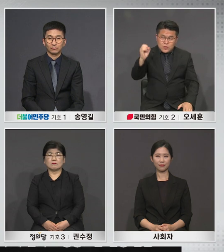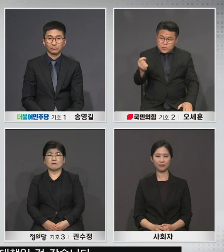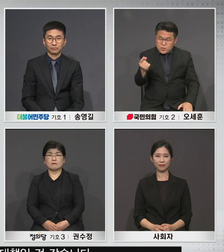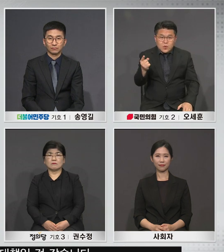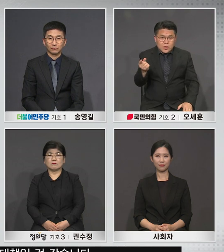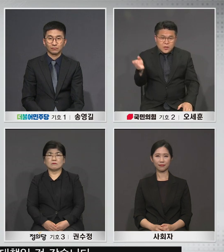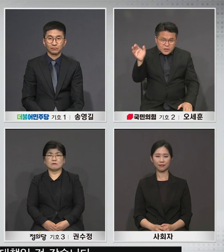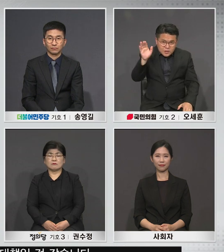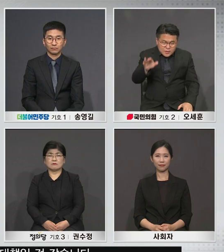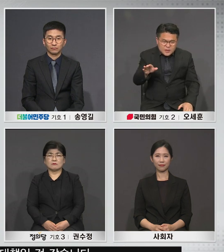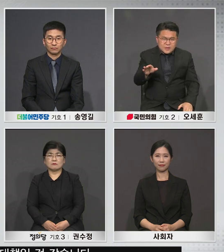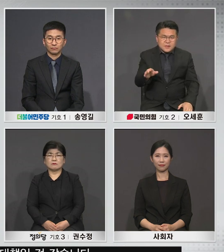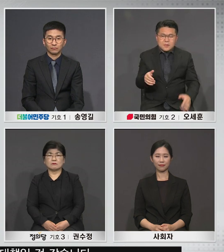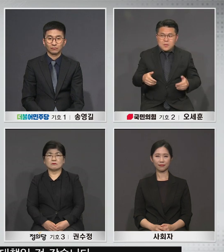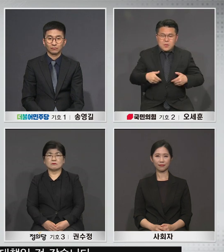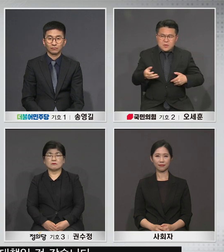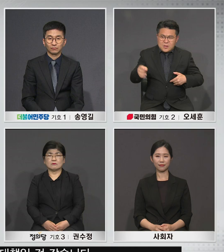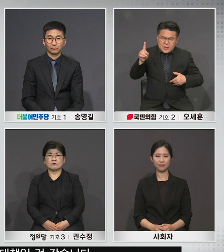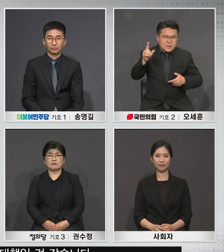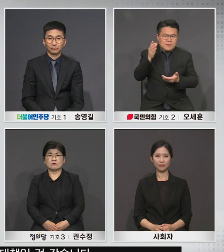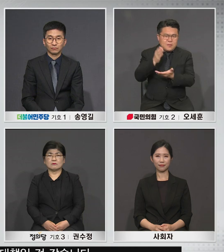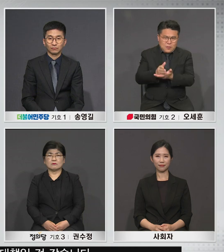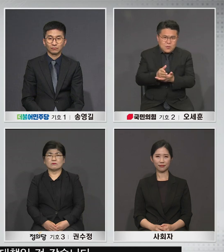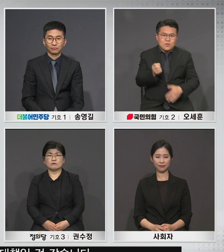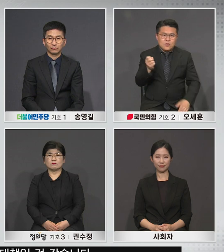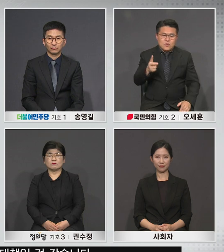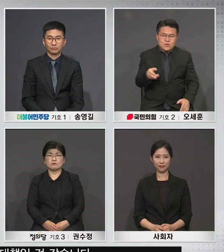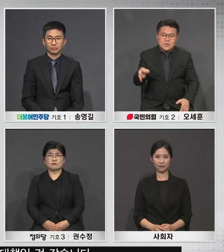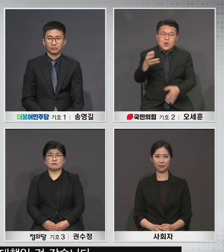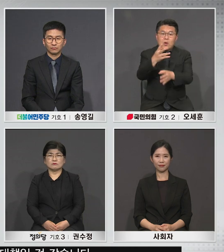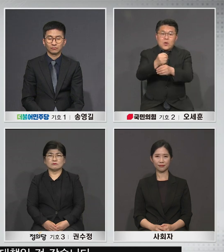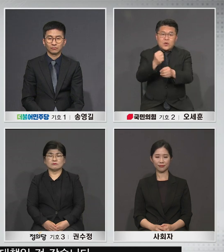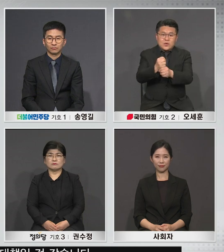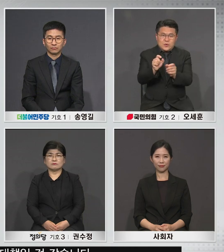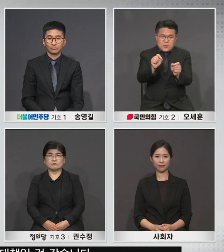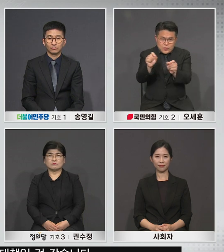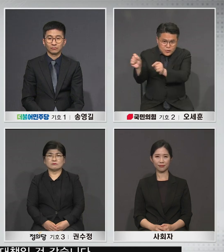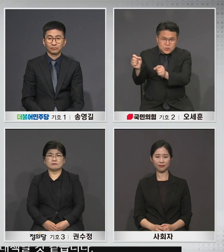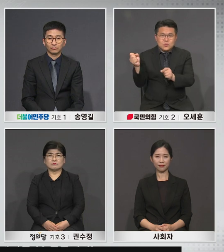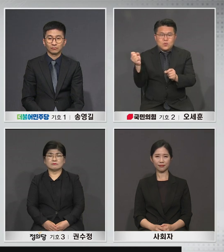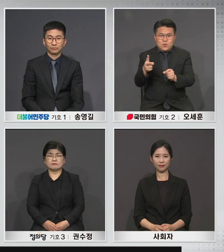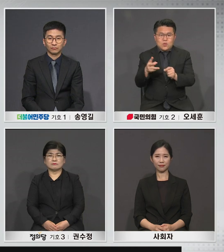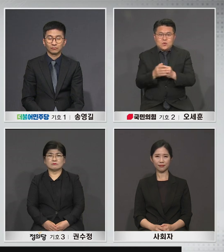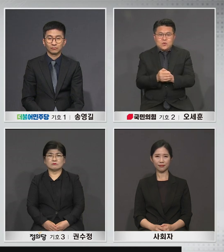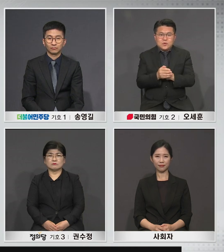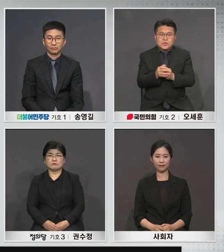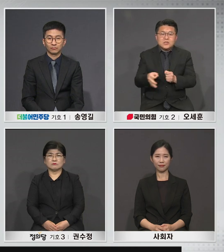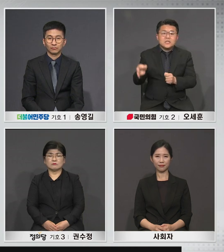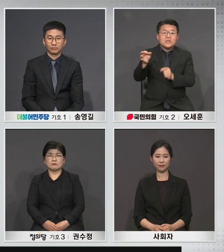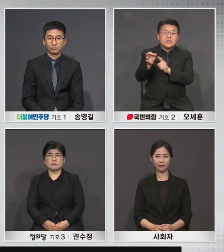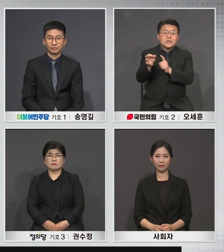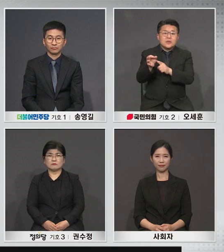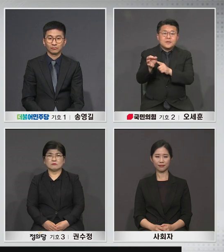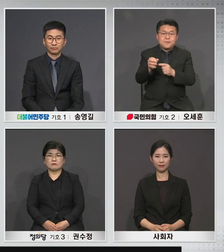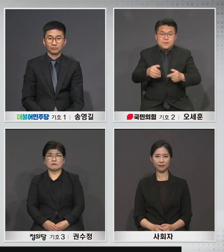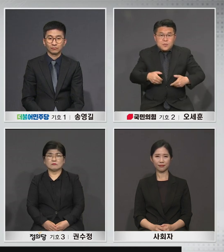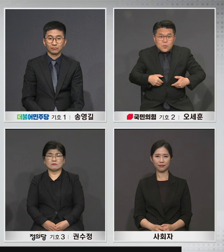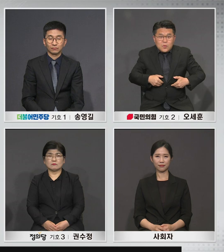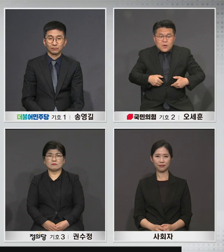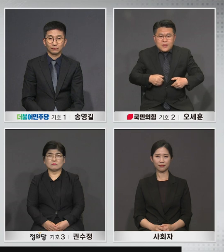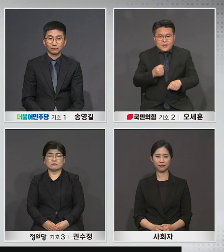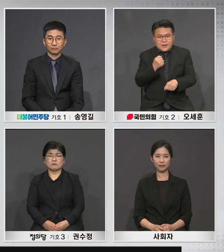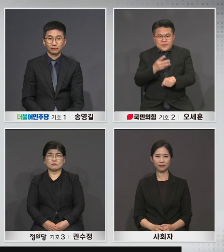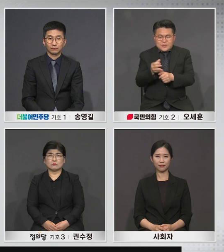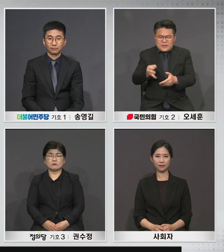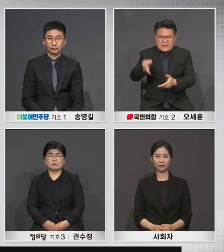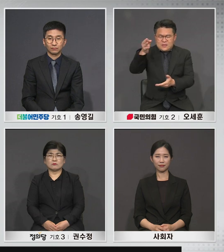최대한 인상은 억제하겠습니다. 인상 시기도 조절하고 또 그 인상을 혹시 하게 되더라도 인상폭을